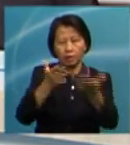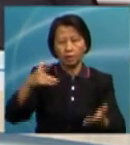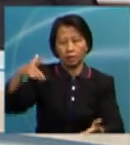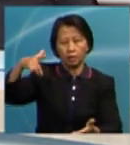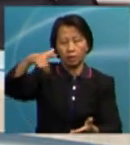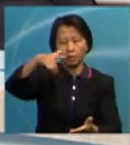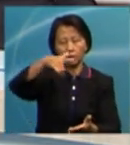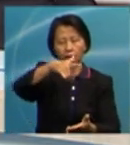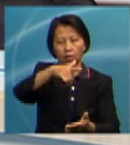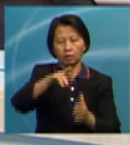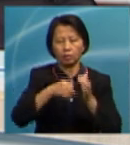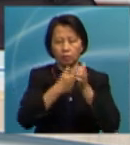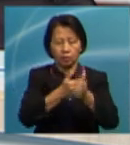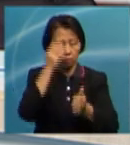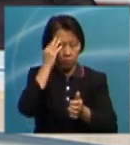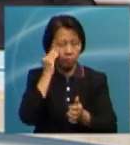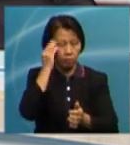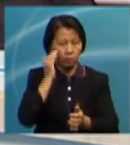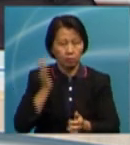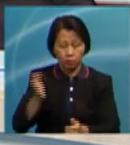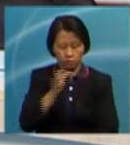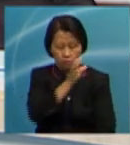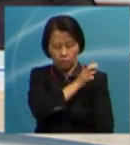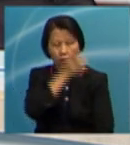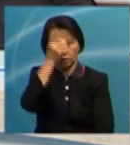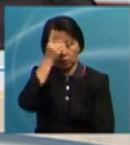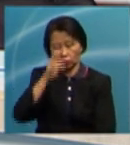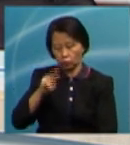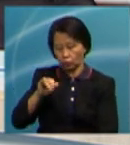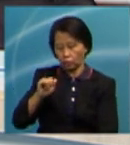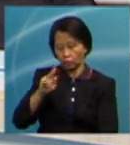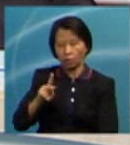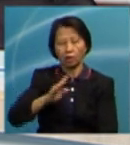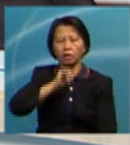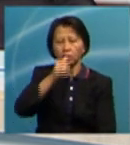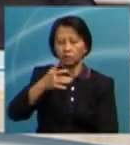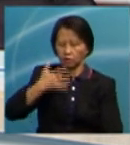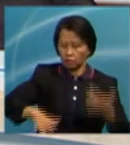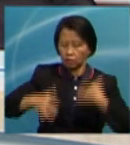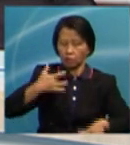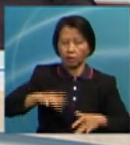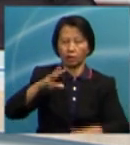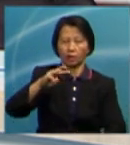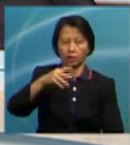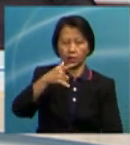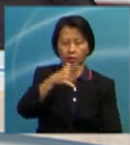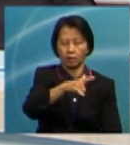berkenaan berdasarkan pengalamannya Kapten Datuk Nik huzlanesa